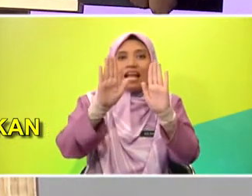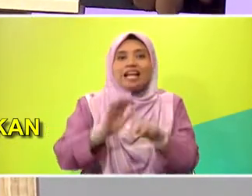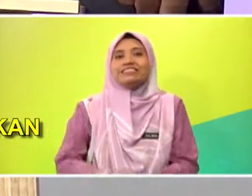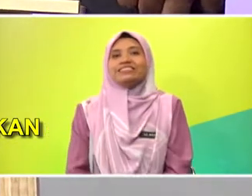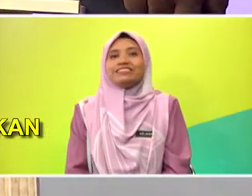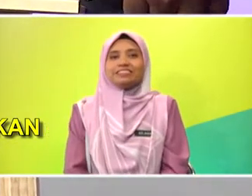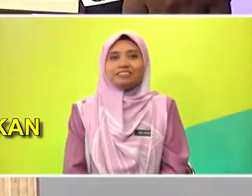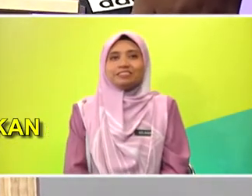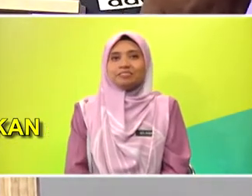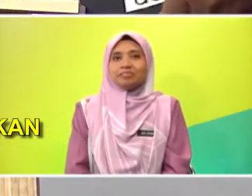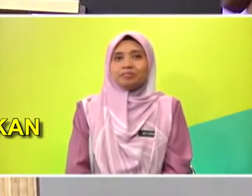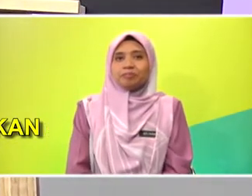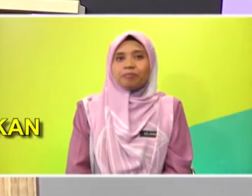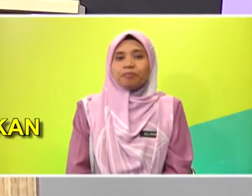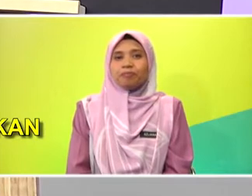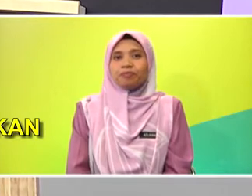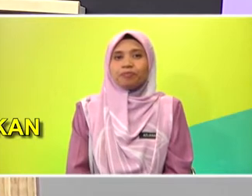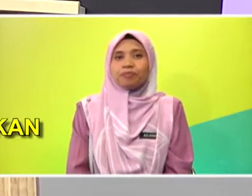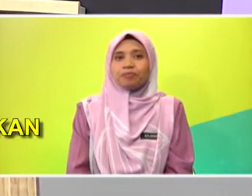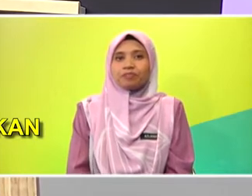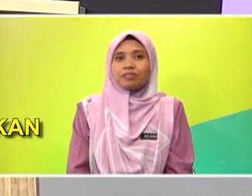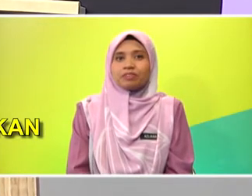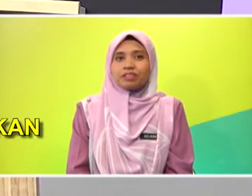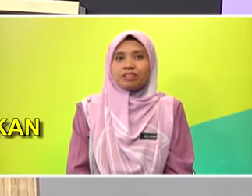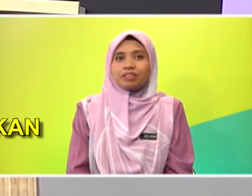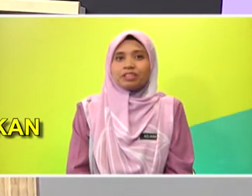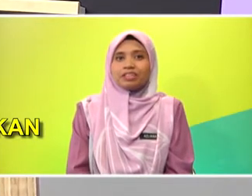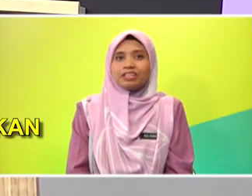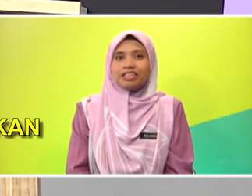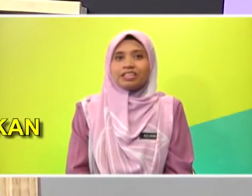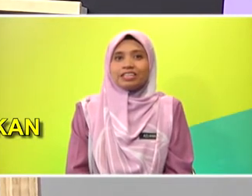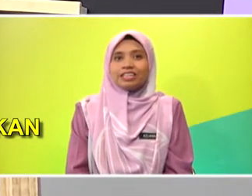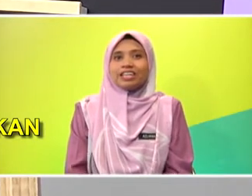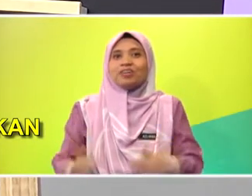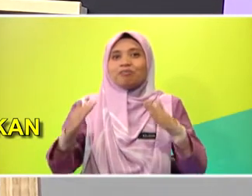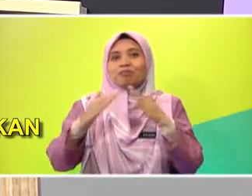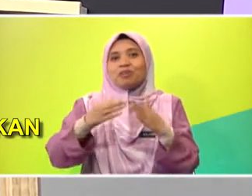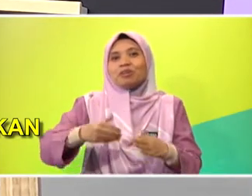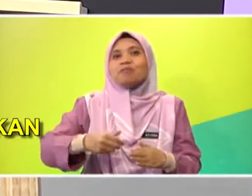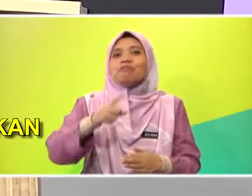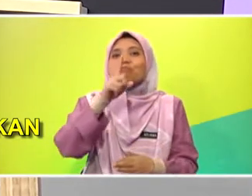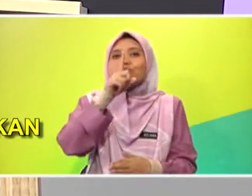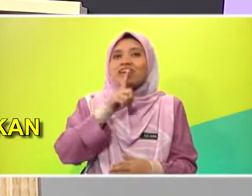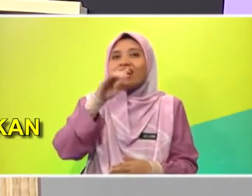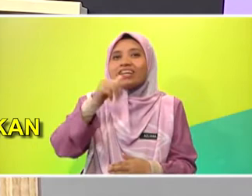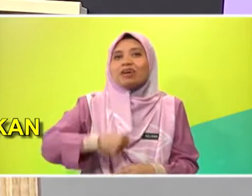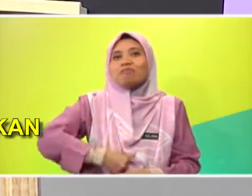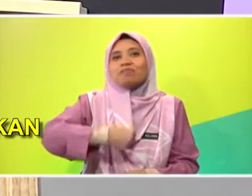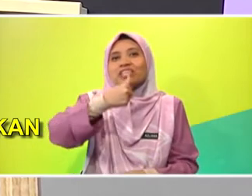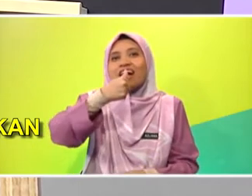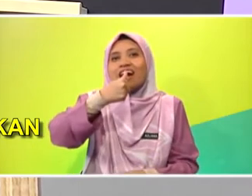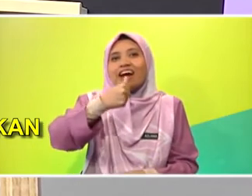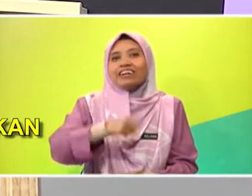rumah merah yang menang gede Guh ini atuh bukain rumah hijau rumah Mirani sebab Jeddah